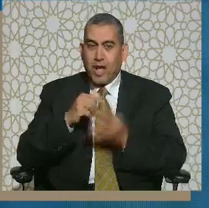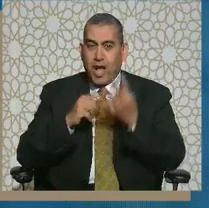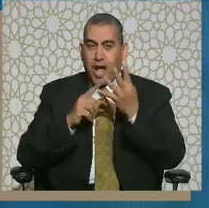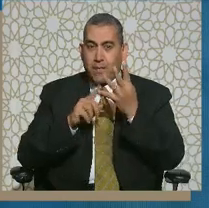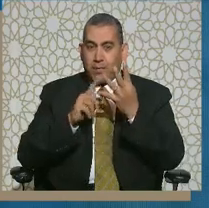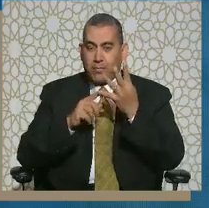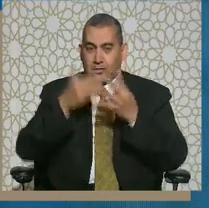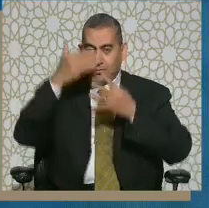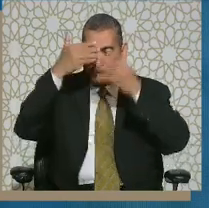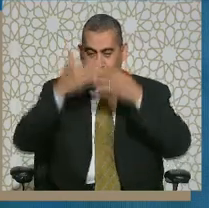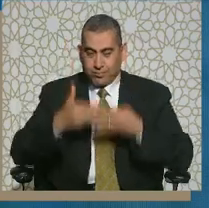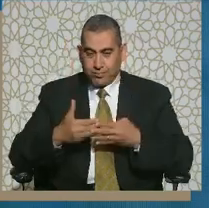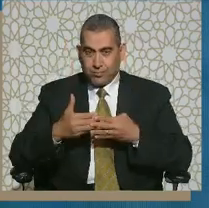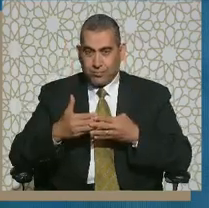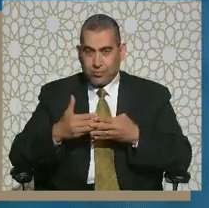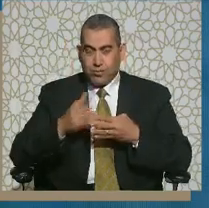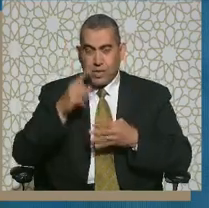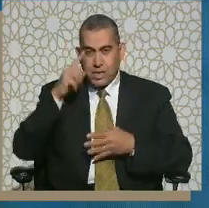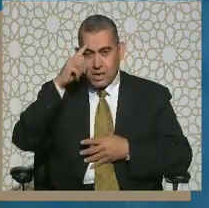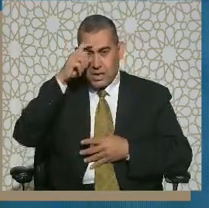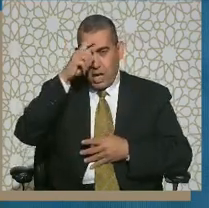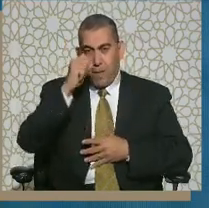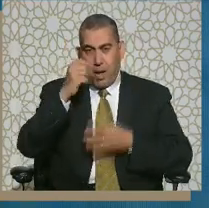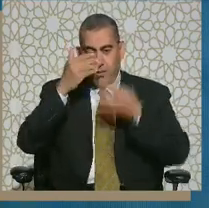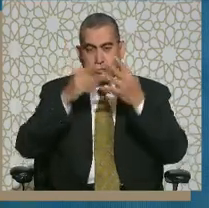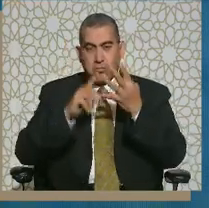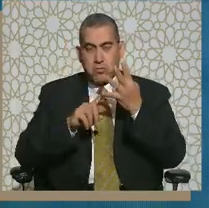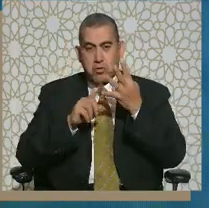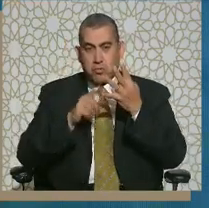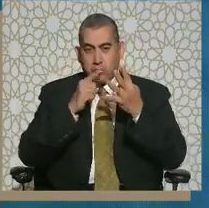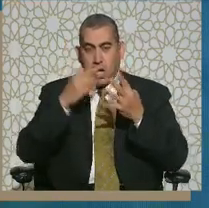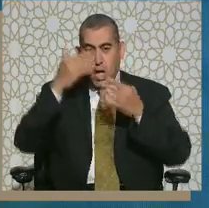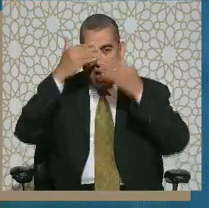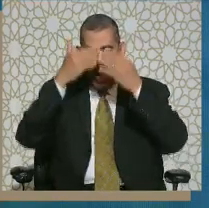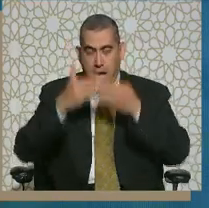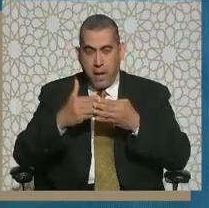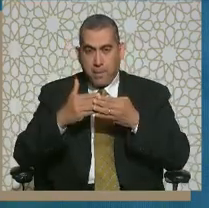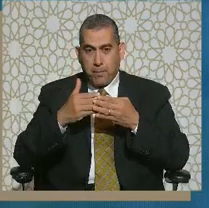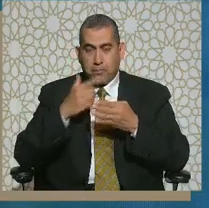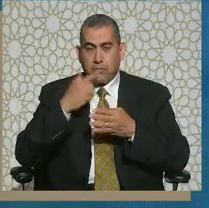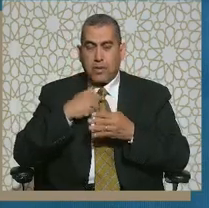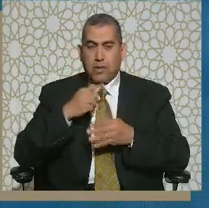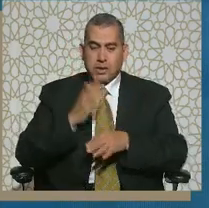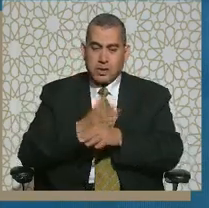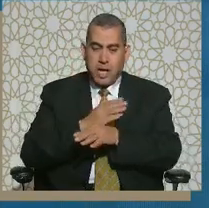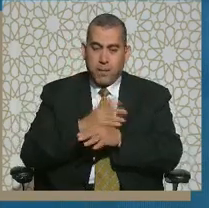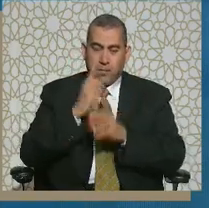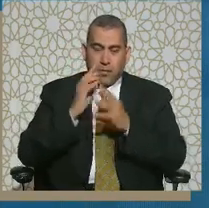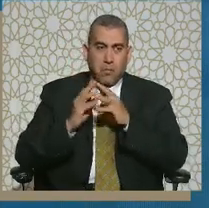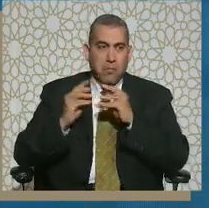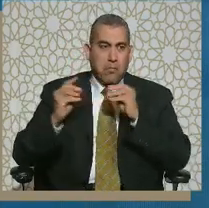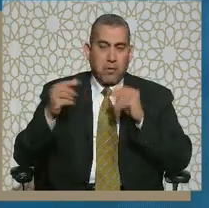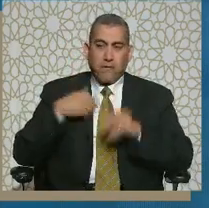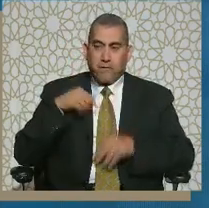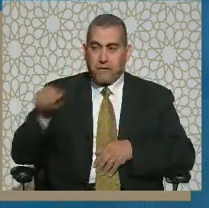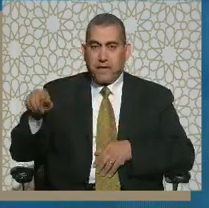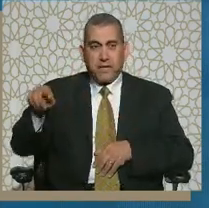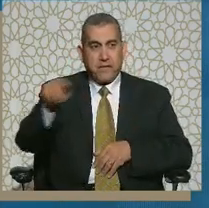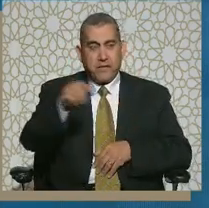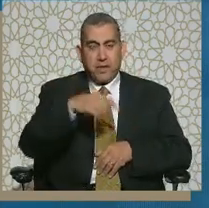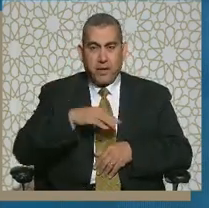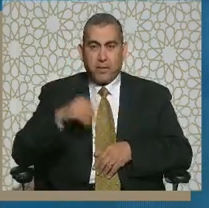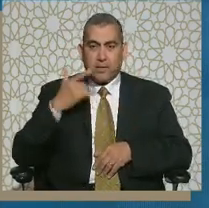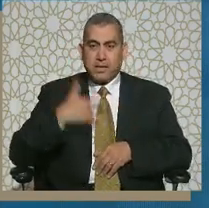وهو حجاب صعب شويه جدا جدا وهو حجاب الام الفقد لان في ناس كتيره حوالينا حاسين